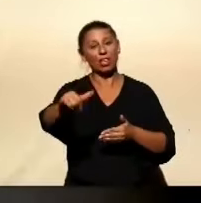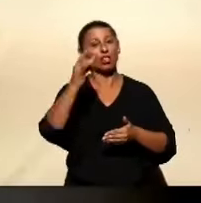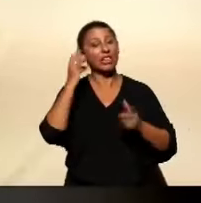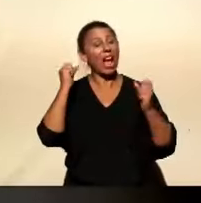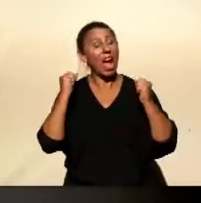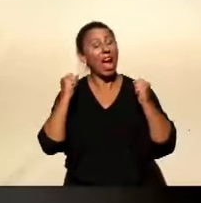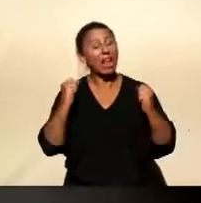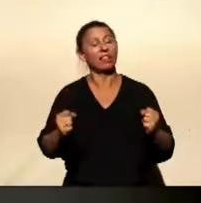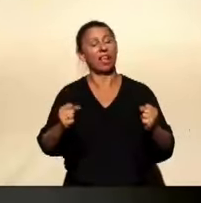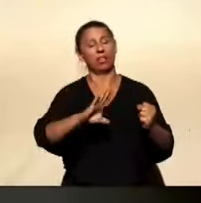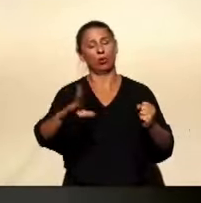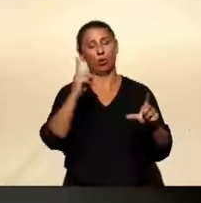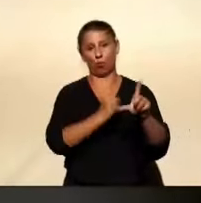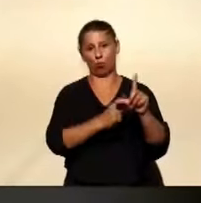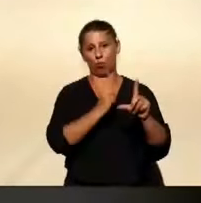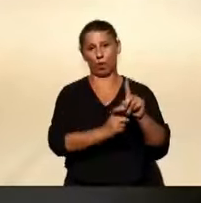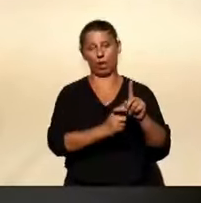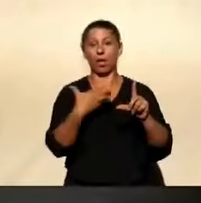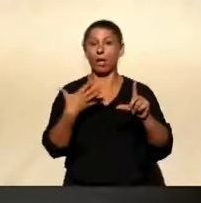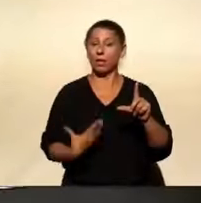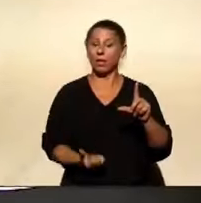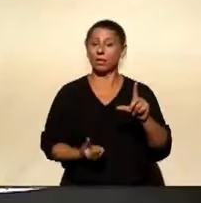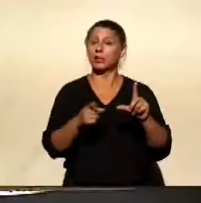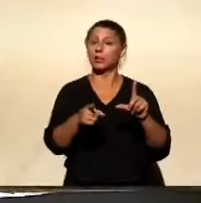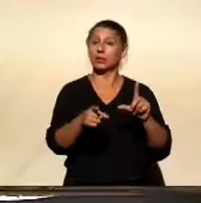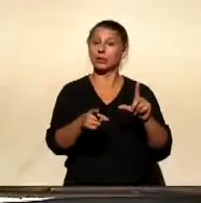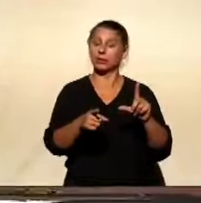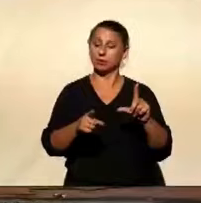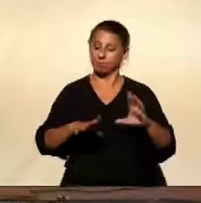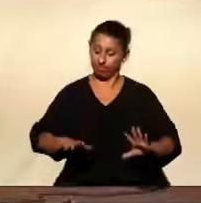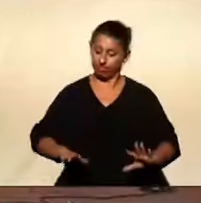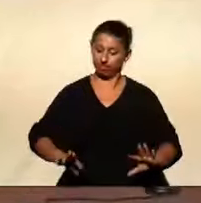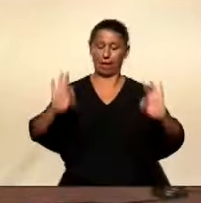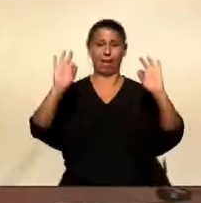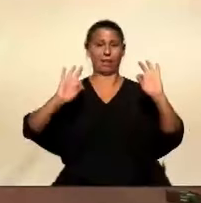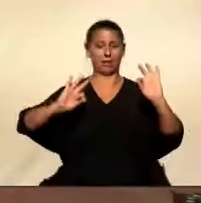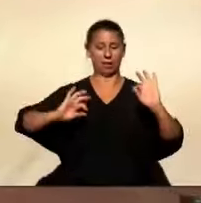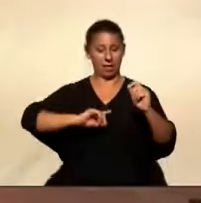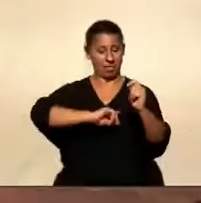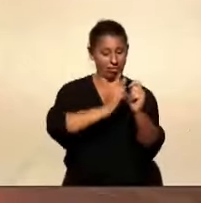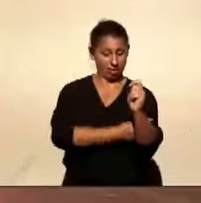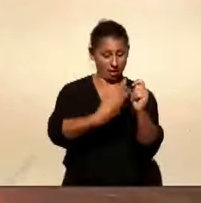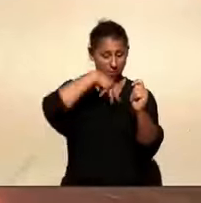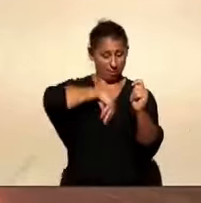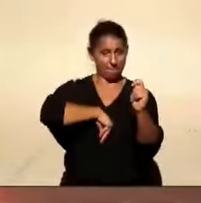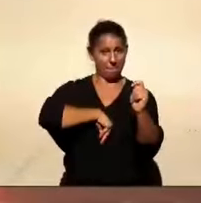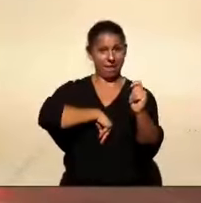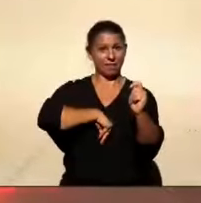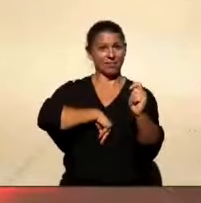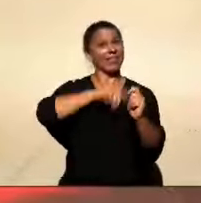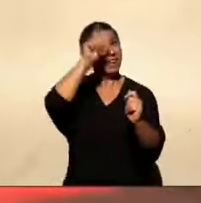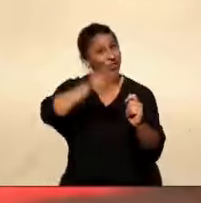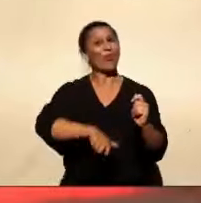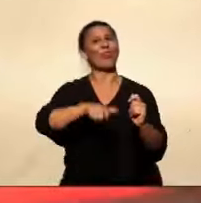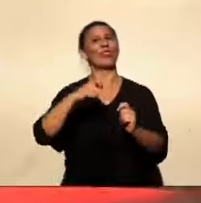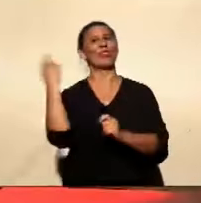του ΚΚΕ αποτέλεσε την κινητήριο δύναμη και για το ίδιο το φεστιβάλ.